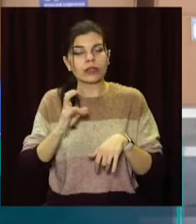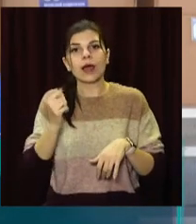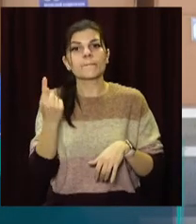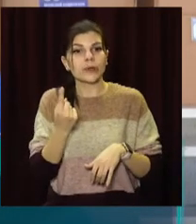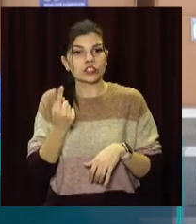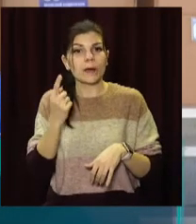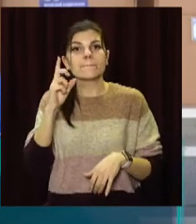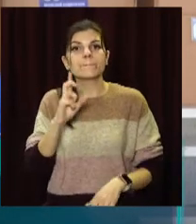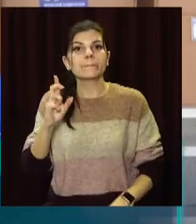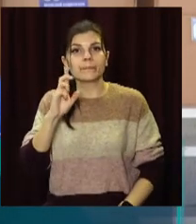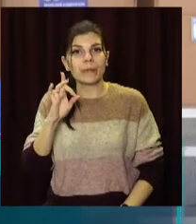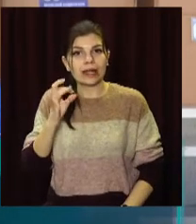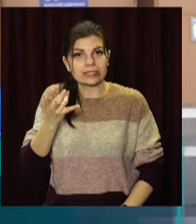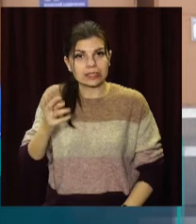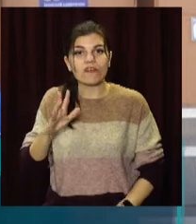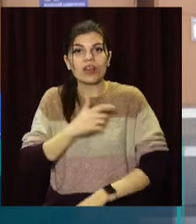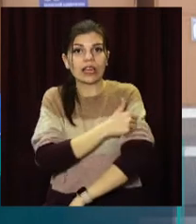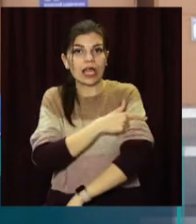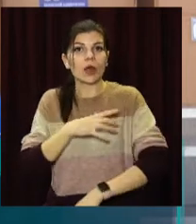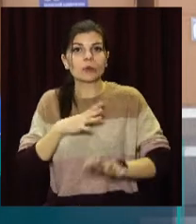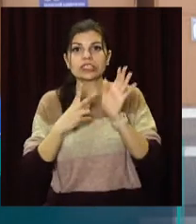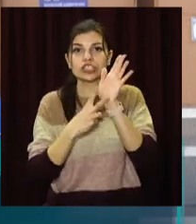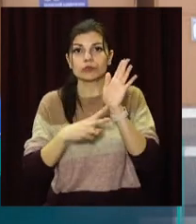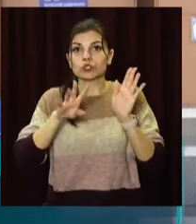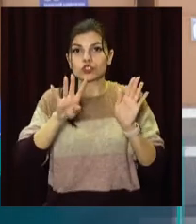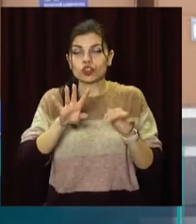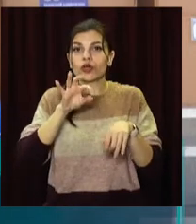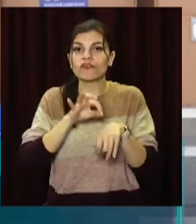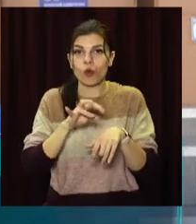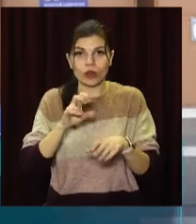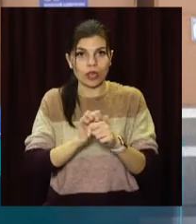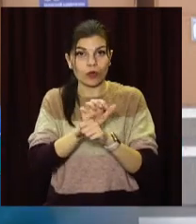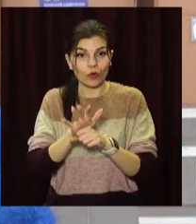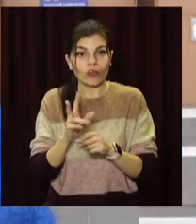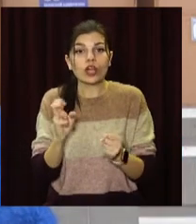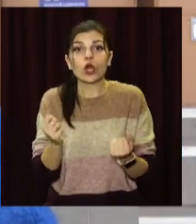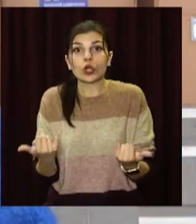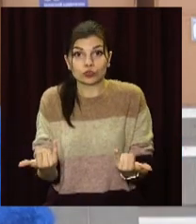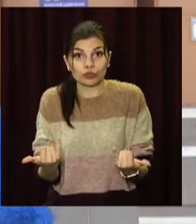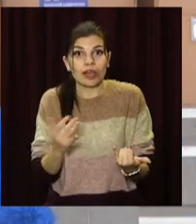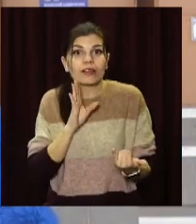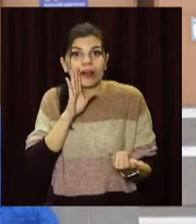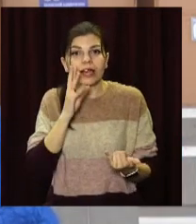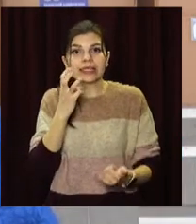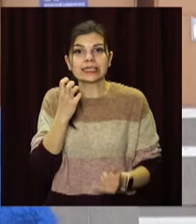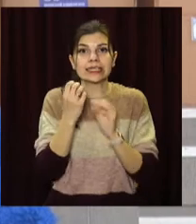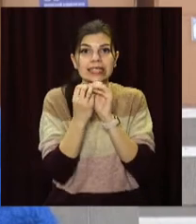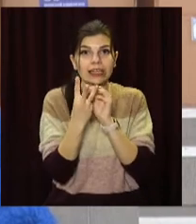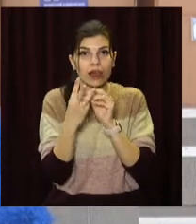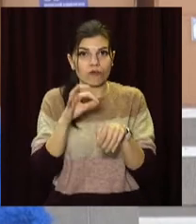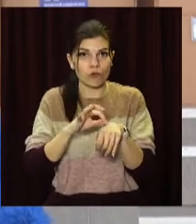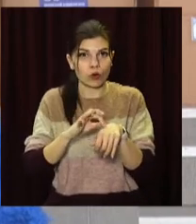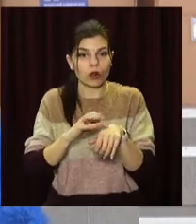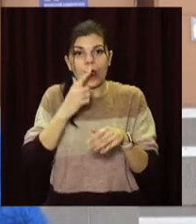1 березня в лікарні було 74 хворих на ковід. На сьогоднішній ранок 313